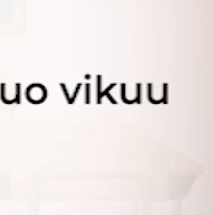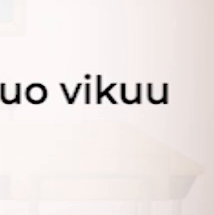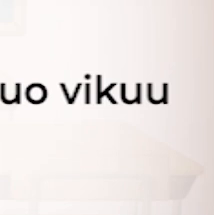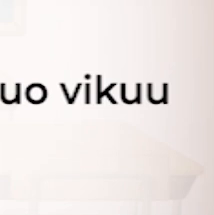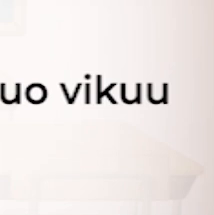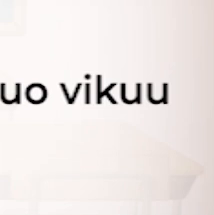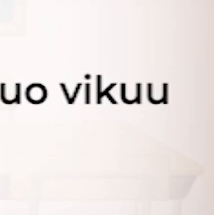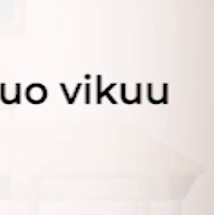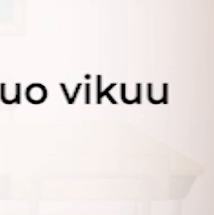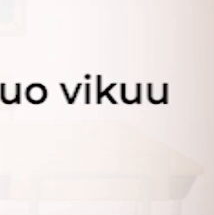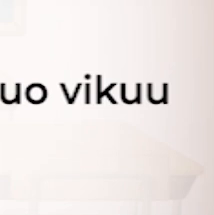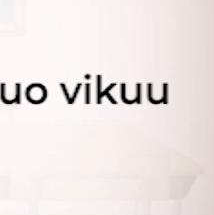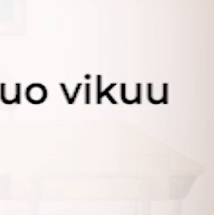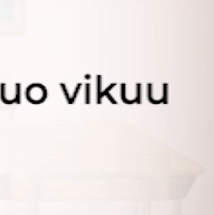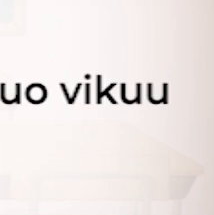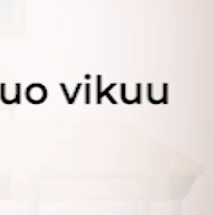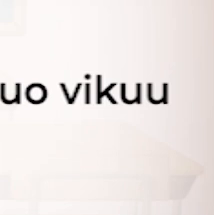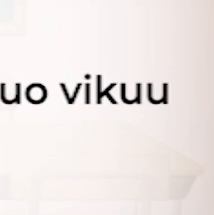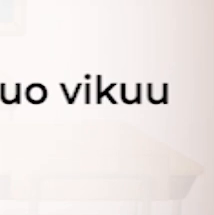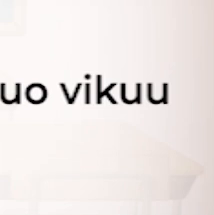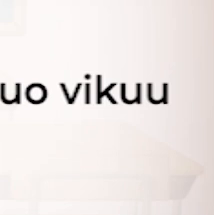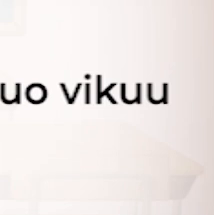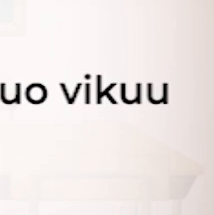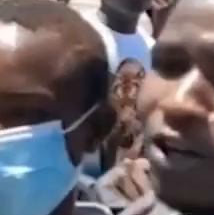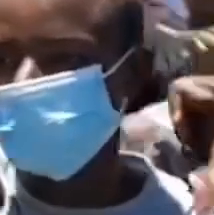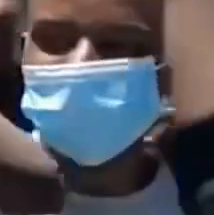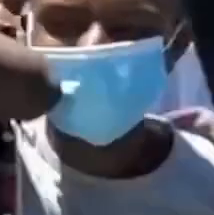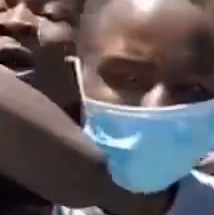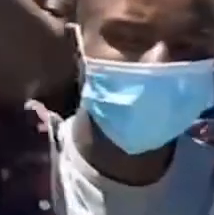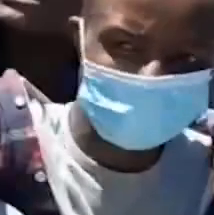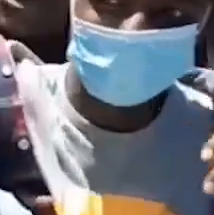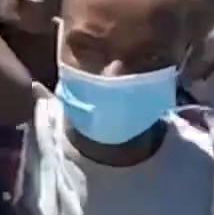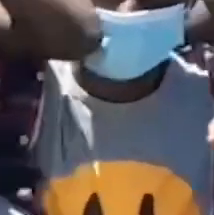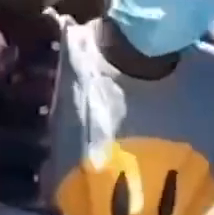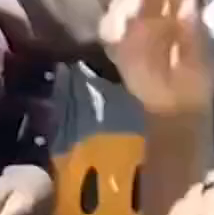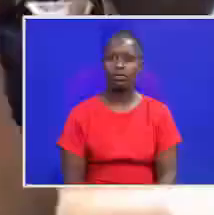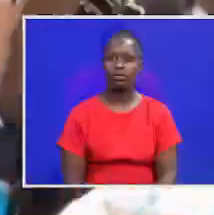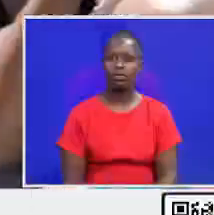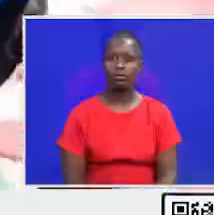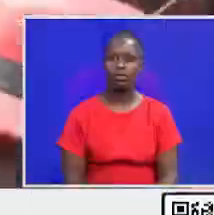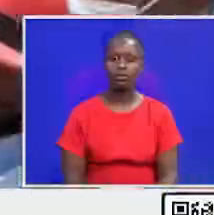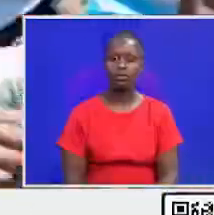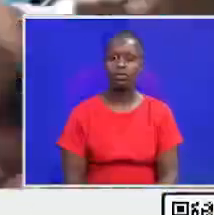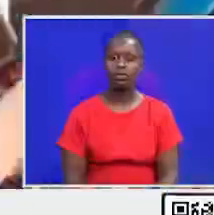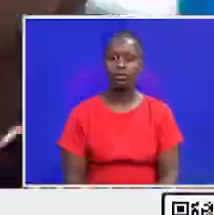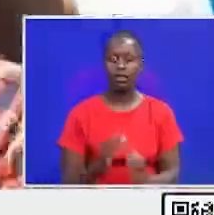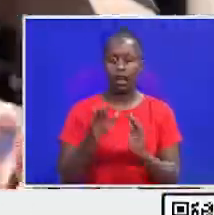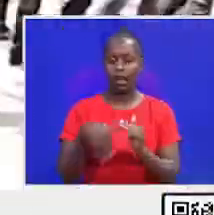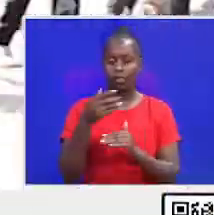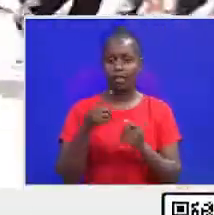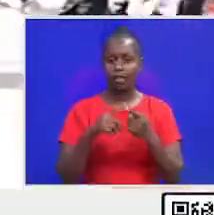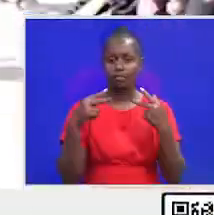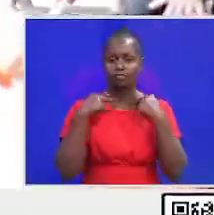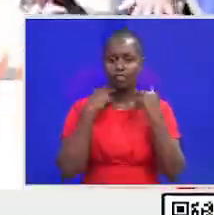ya elimu ya juu ambayo imekuwa ikikabiliwa na changamoto katika miaka ya hivi karibuni kutokana na vikwazo